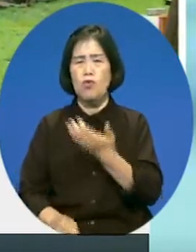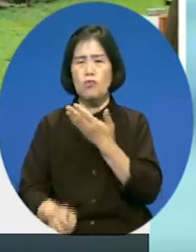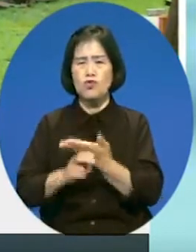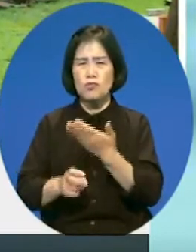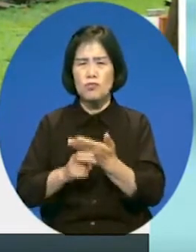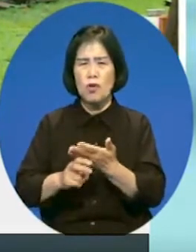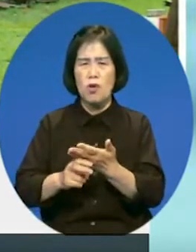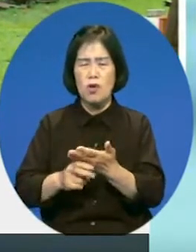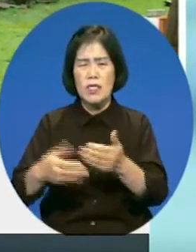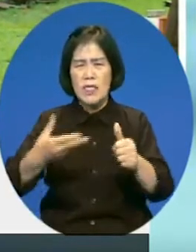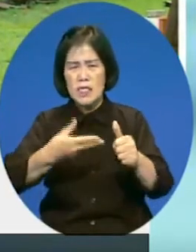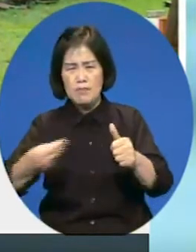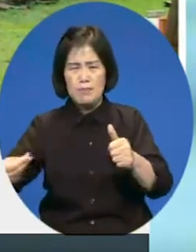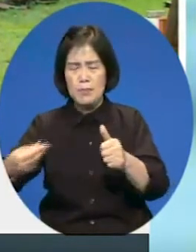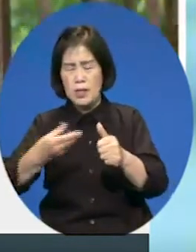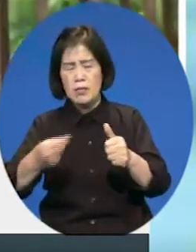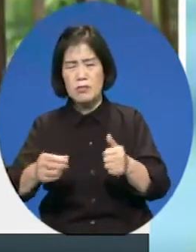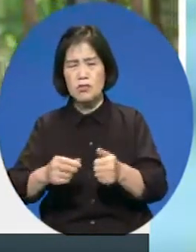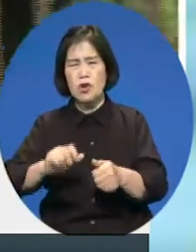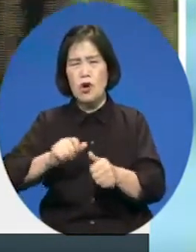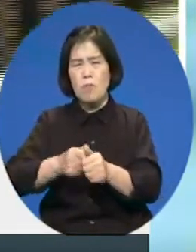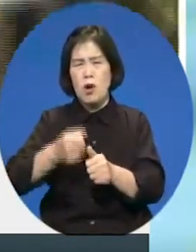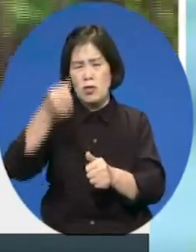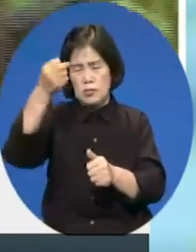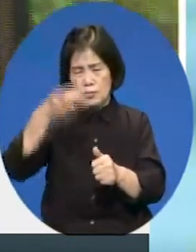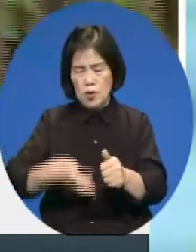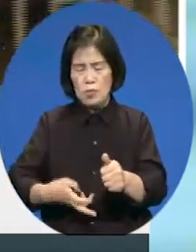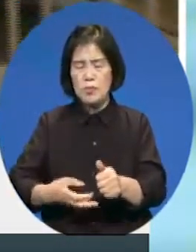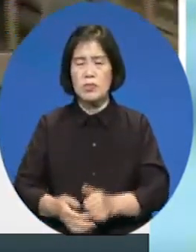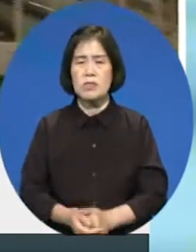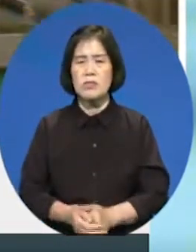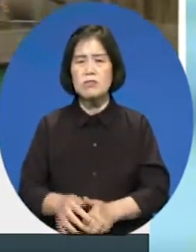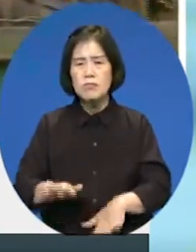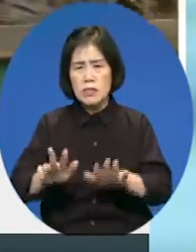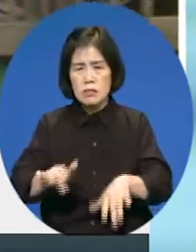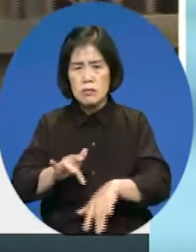임대 등으로 몇 차례 벌금형을 받았다. 그래서 지금도 사라진 곰이 몇